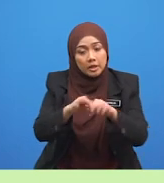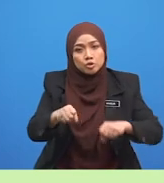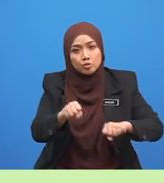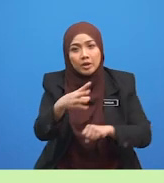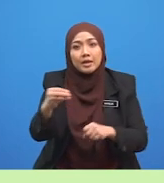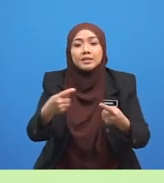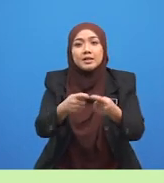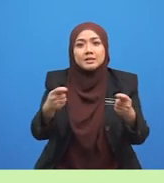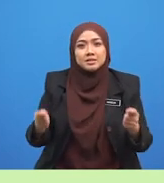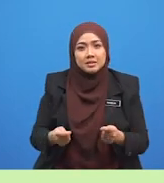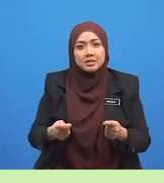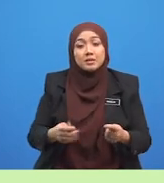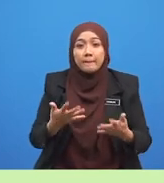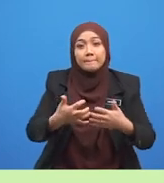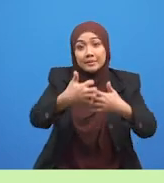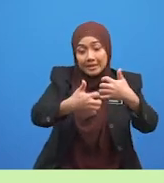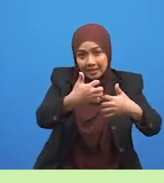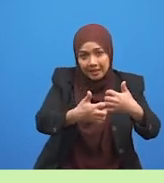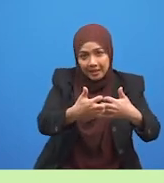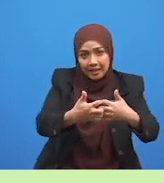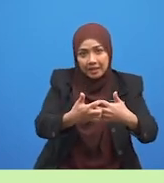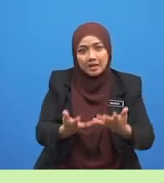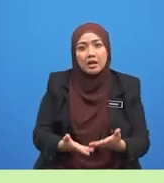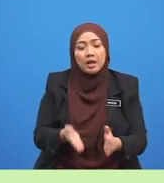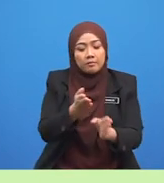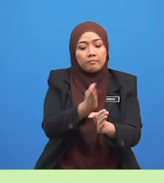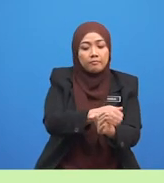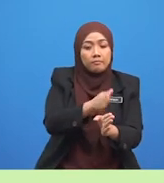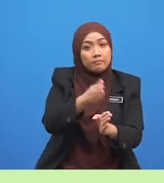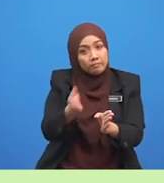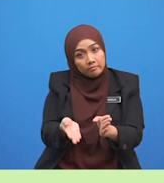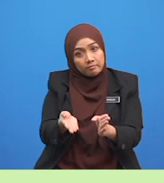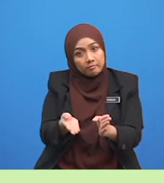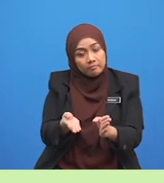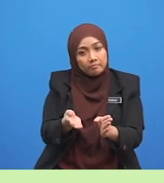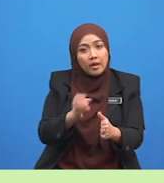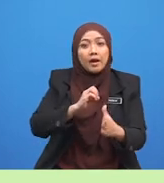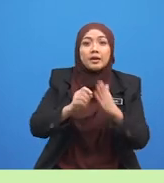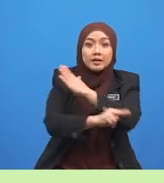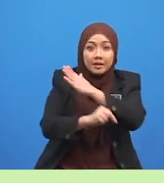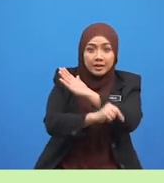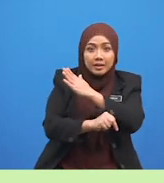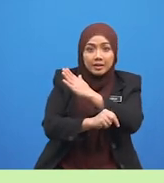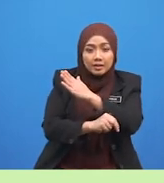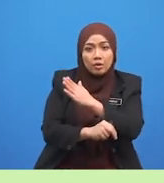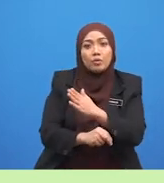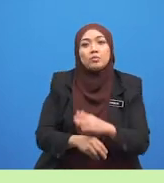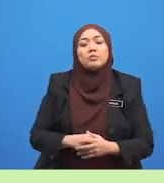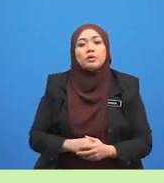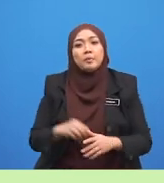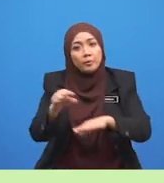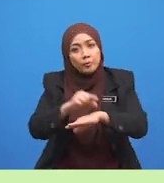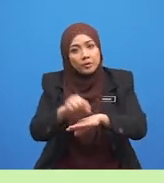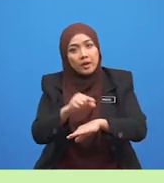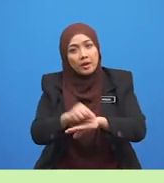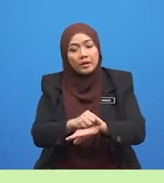ialah empangan hidroelektrik, sempadan semula jadi, sumber domestik,